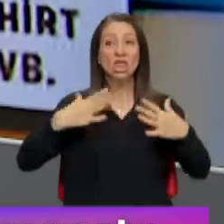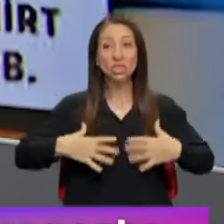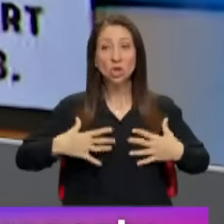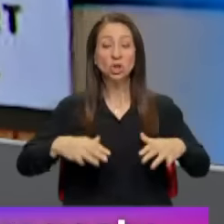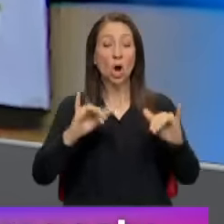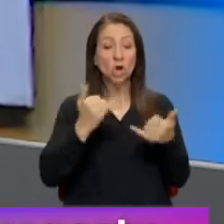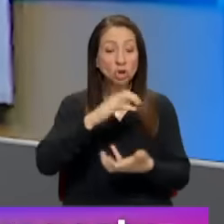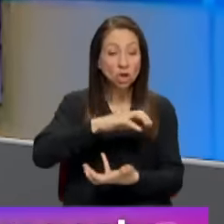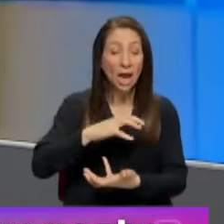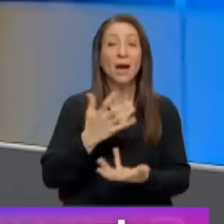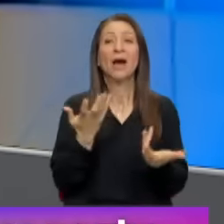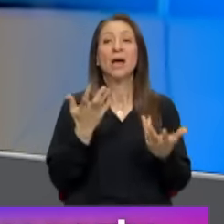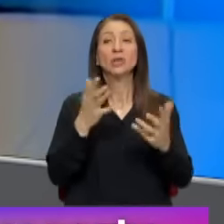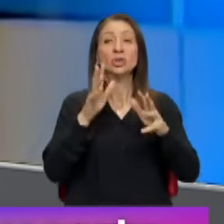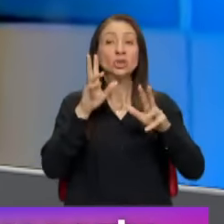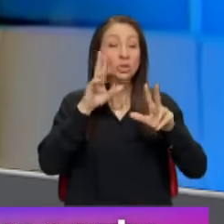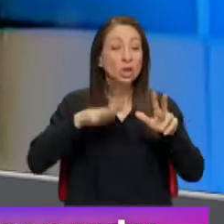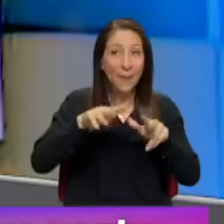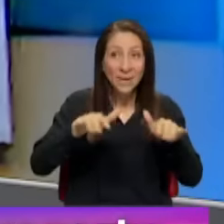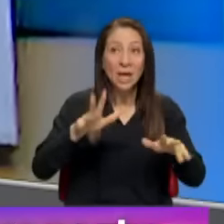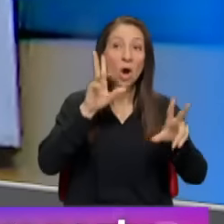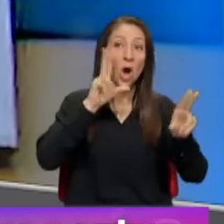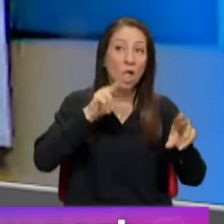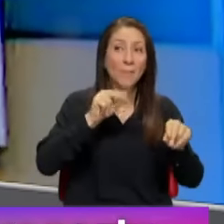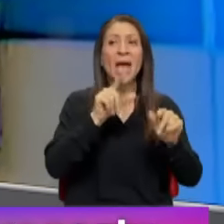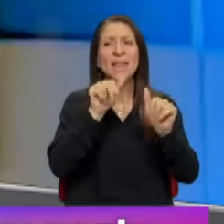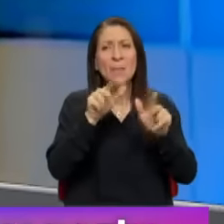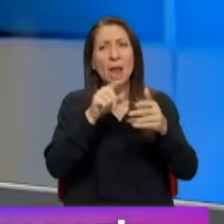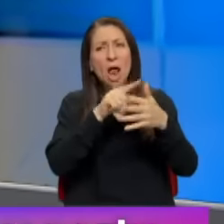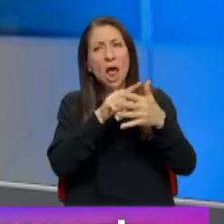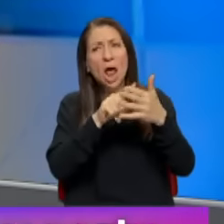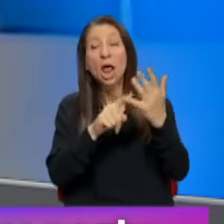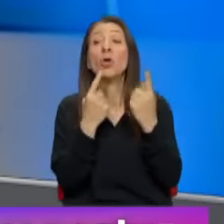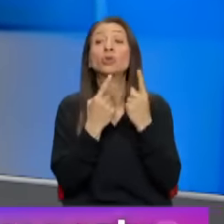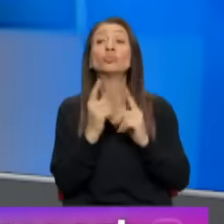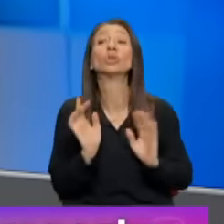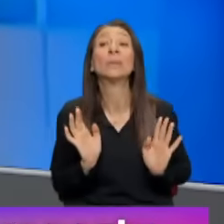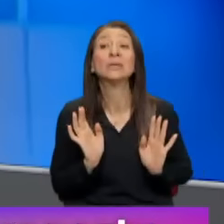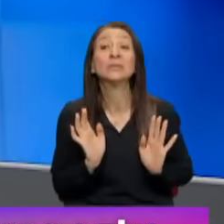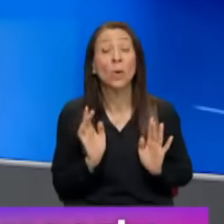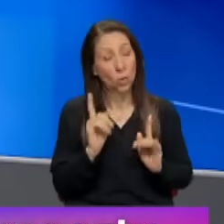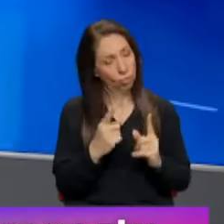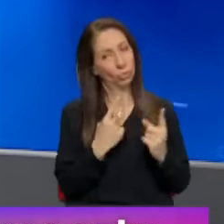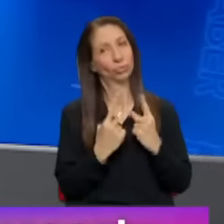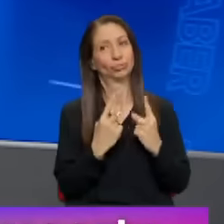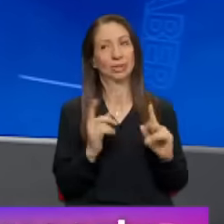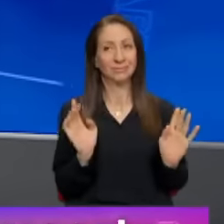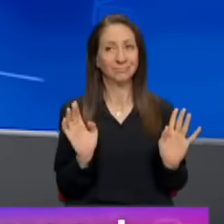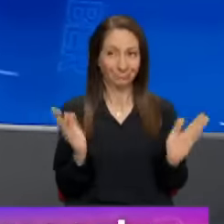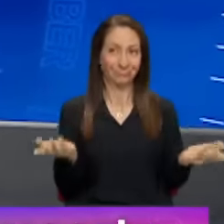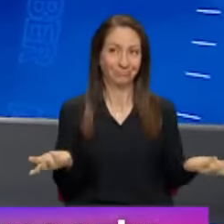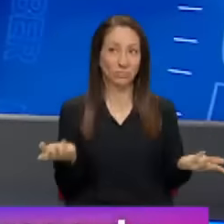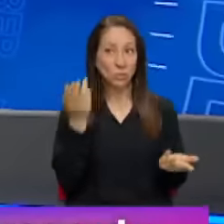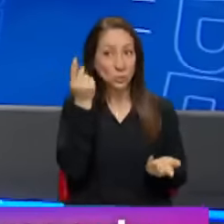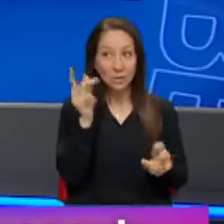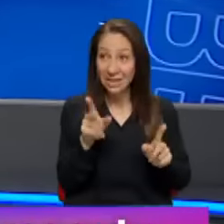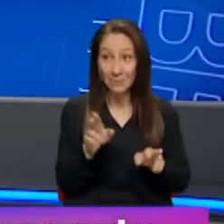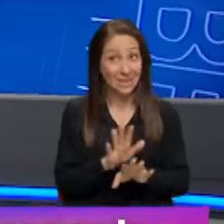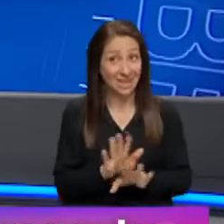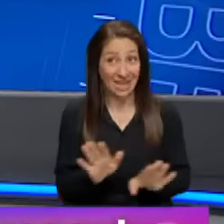oyuncak, sosyal medya, konaklamalar, bu diğer kalemler, bunları konuşmayacak mıyız? Onu da konuşacağız. Çünkü unutulacak